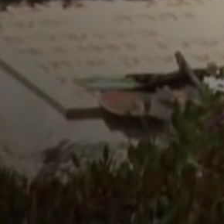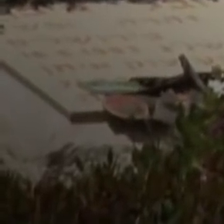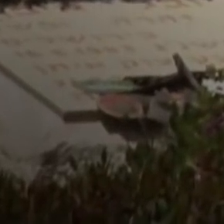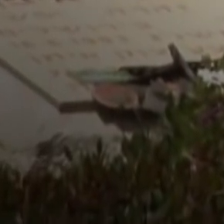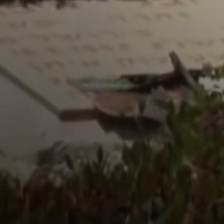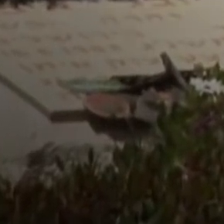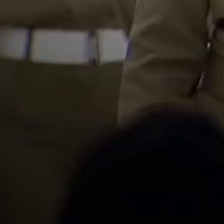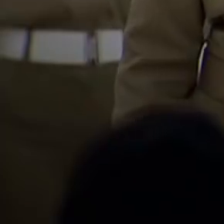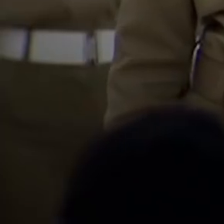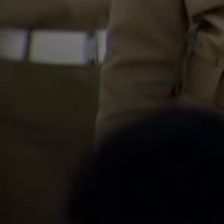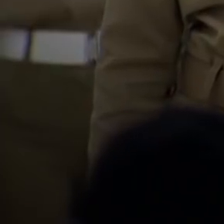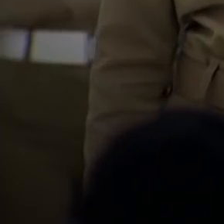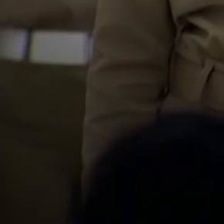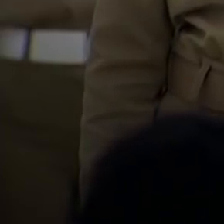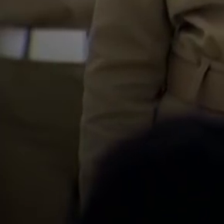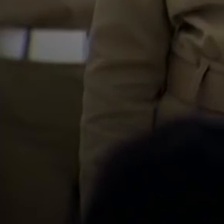שוכן